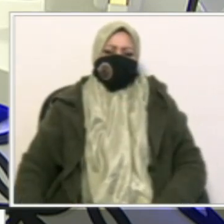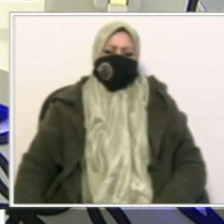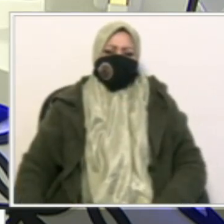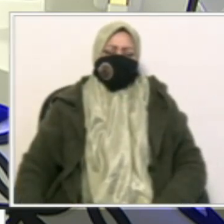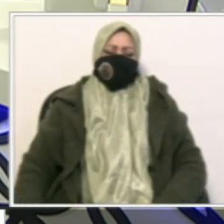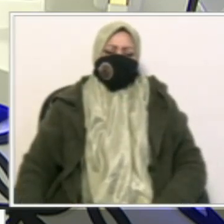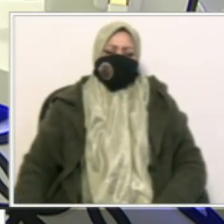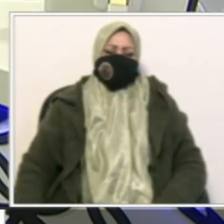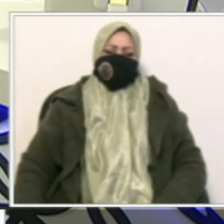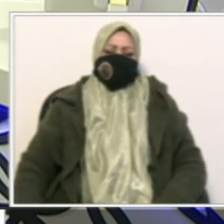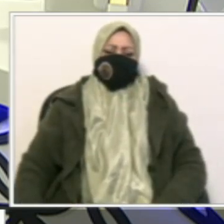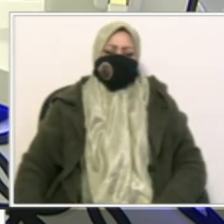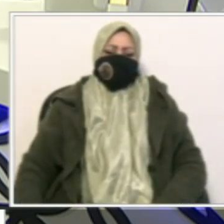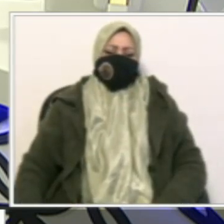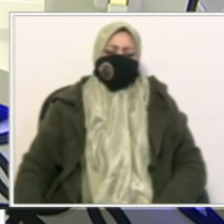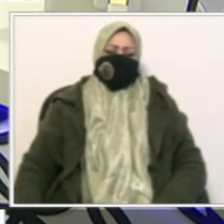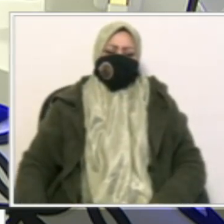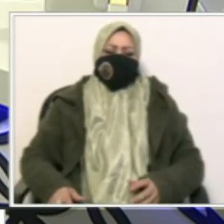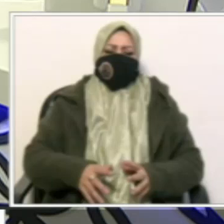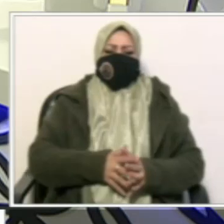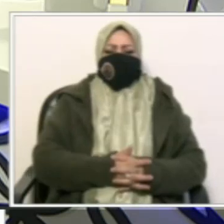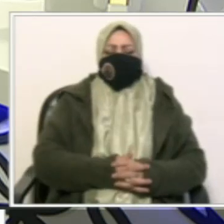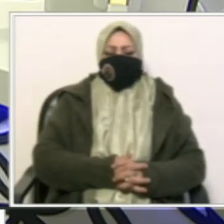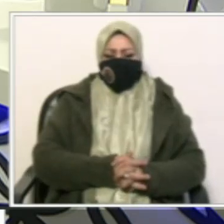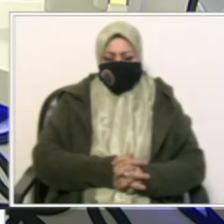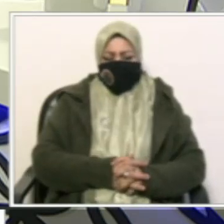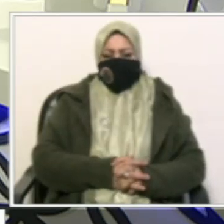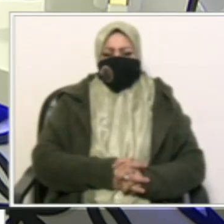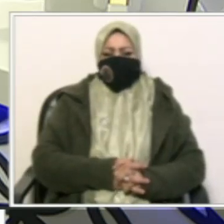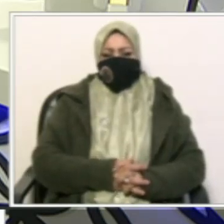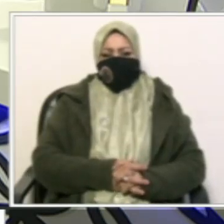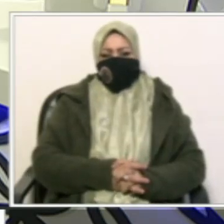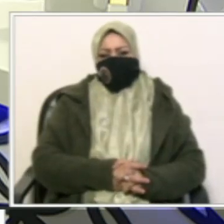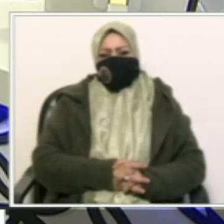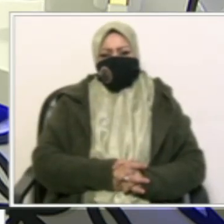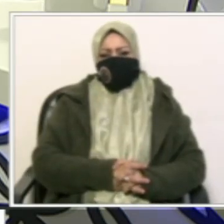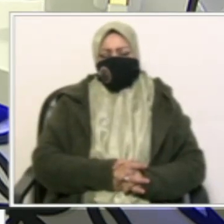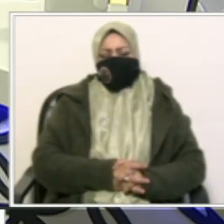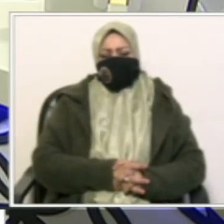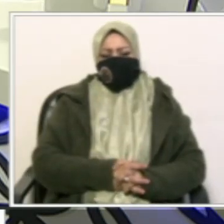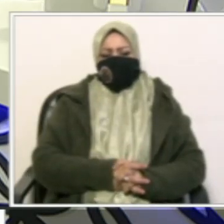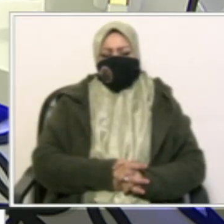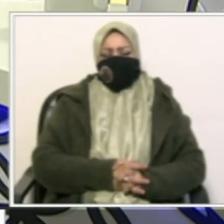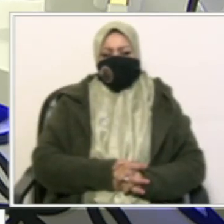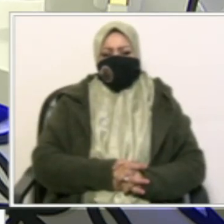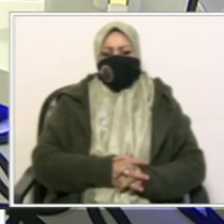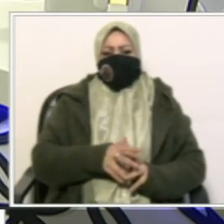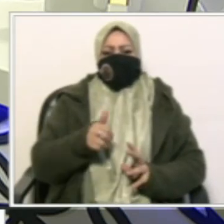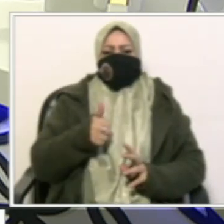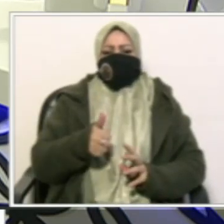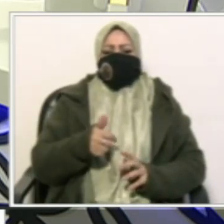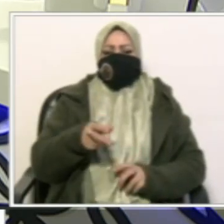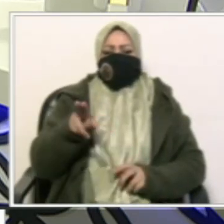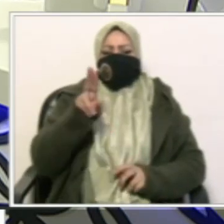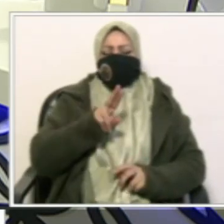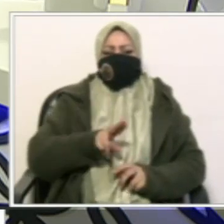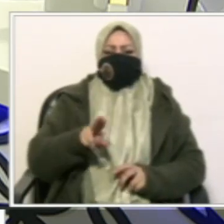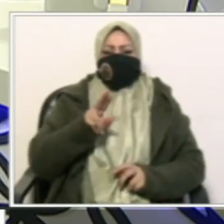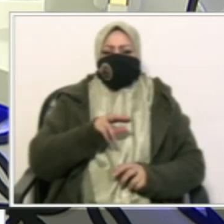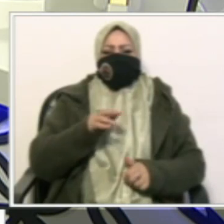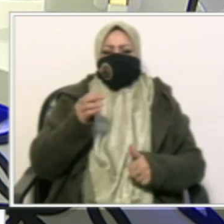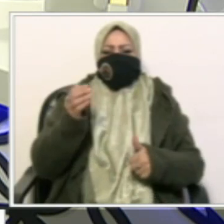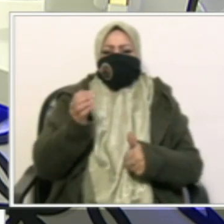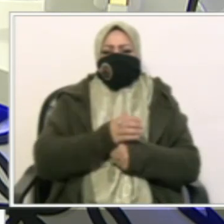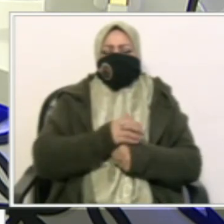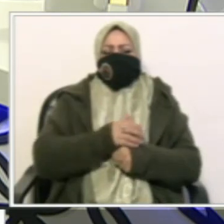الله واضح الجواب ان شاء الله خير ان شاء الله. السؤال الشرعي هو يا شيخ هو بالنسبه للزواج يا شيخ لما تمشي تخطب وتشوف بنت وتشوف